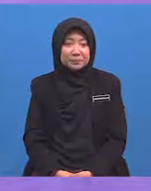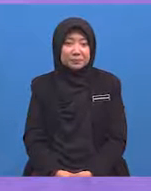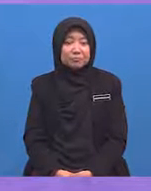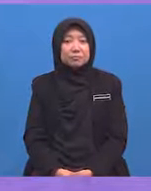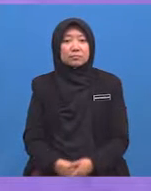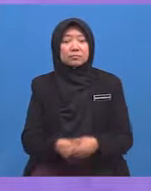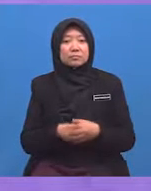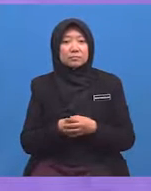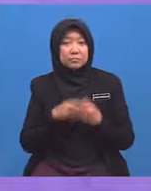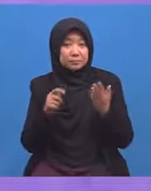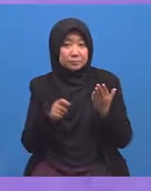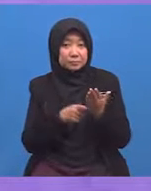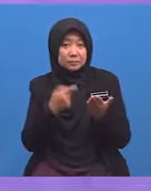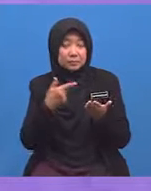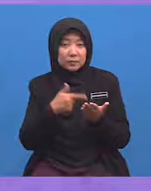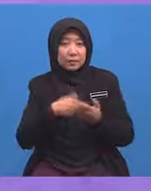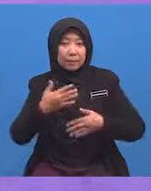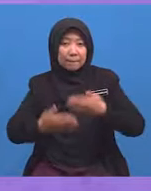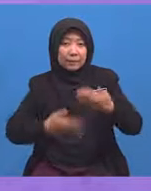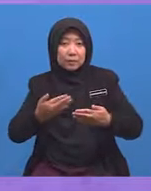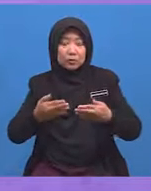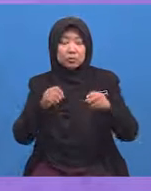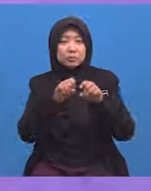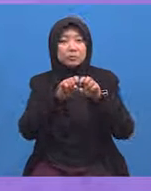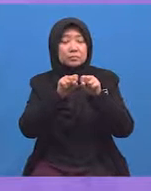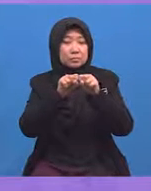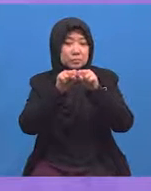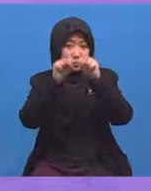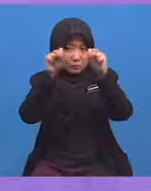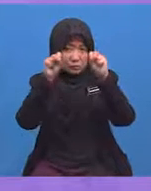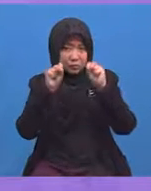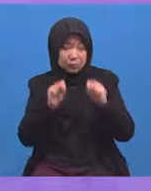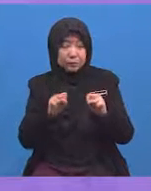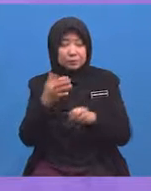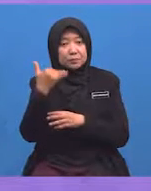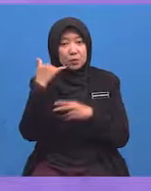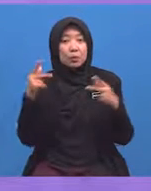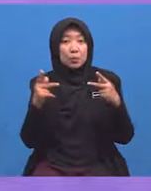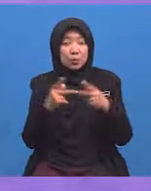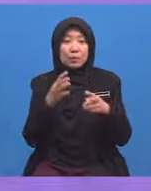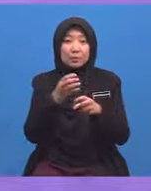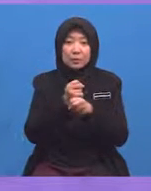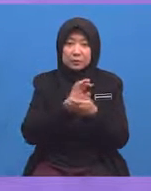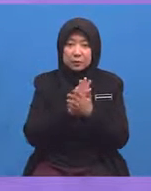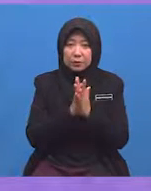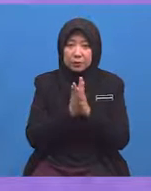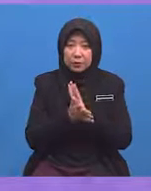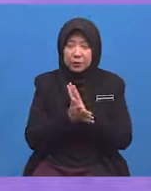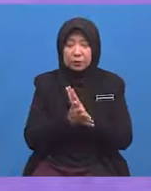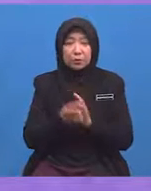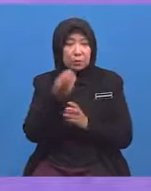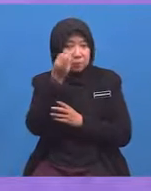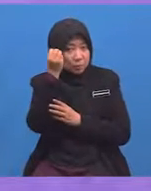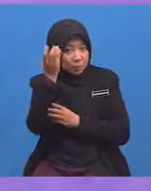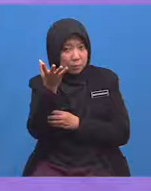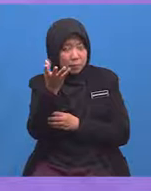Tambahan pula, kemajuan dalam sistem telekomunikasi dapat menjadikan penyaluran